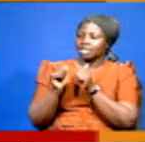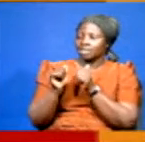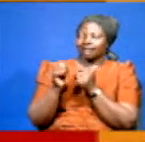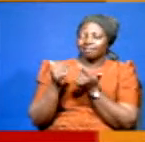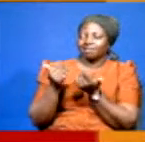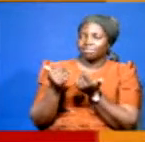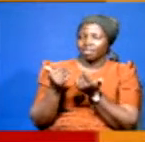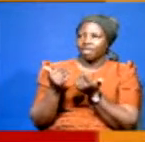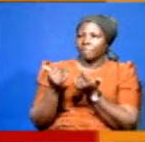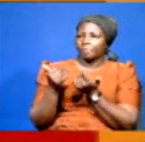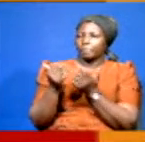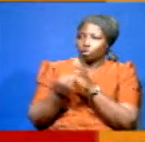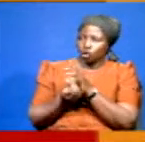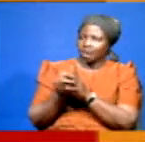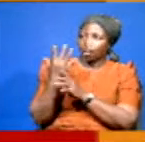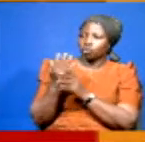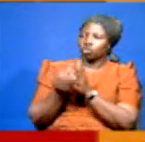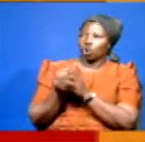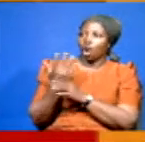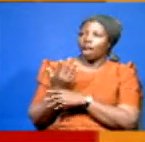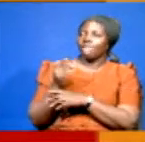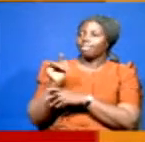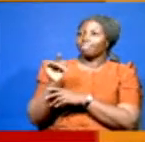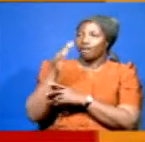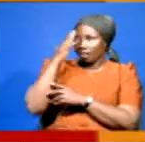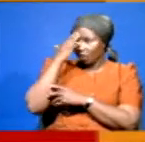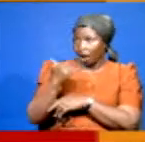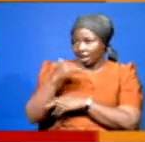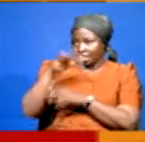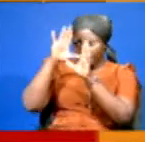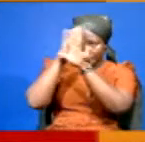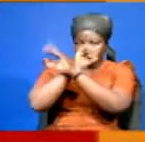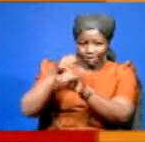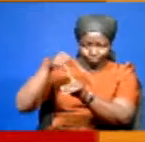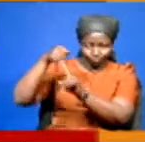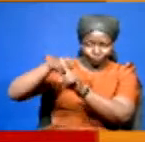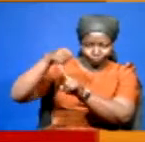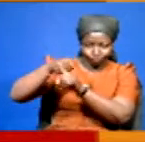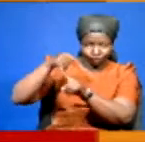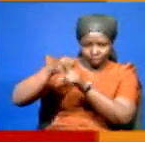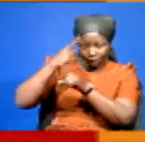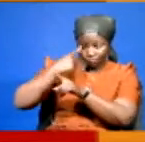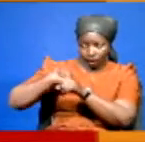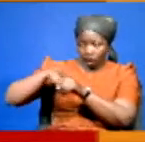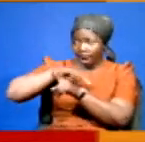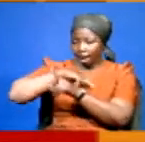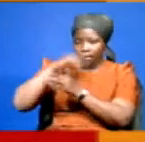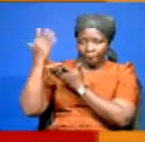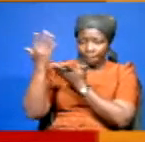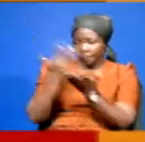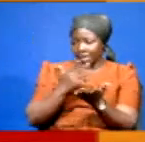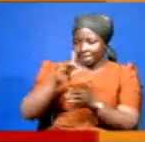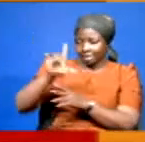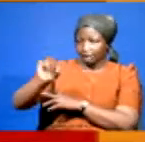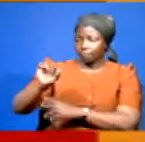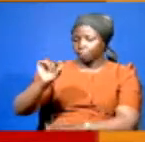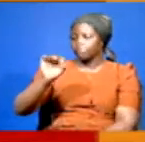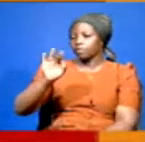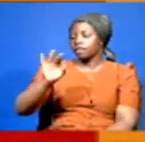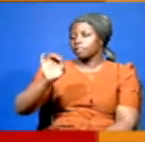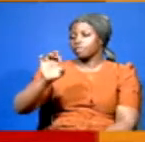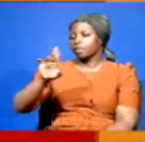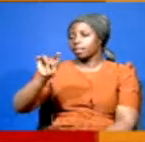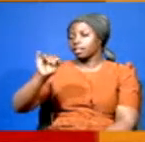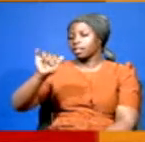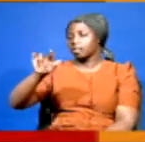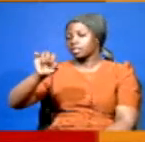ndio umeona rais alipigia upato sana tukaleta ile mbolea ambayo ni affordable, ili kwamba tuweze kuimarisha ile uzalishaji.